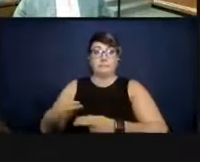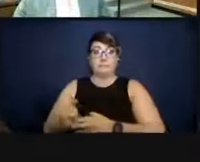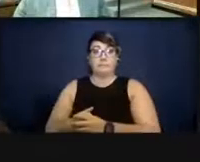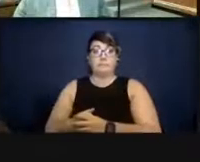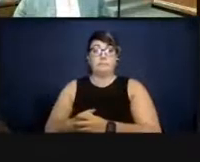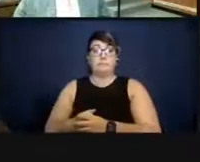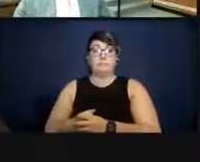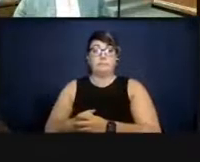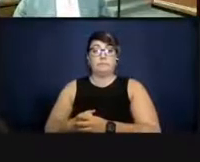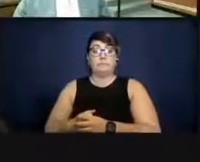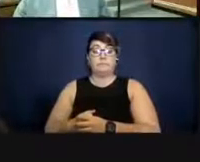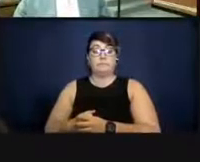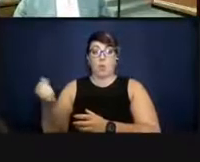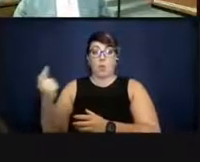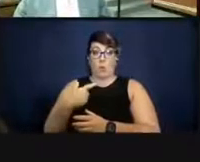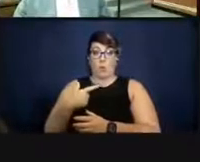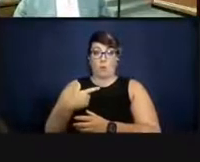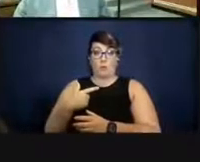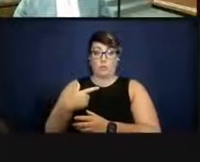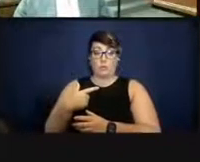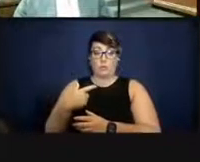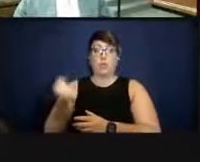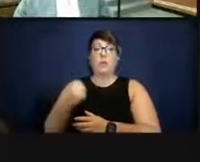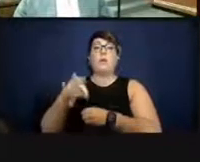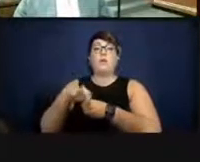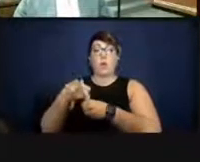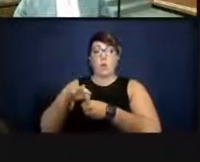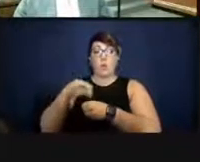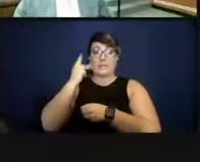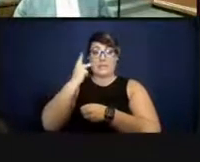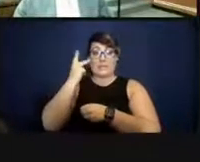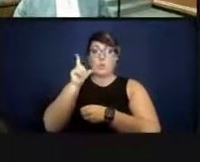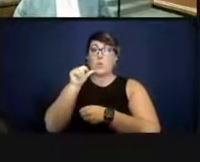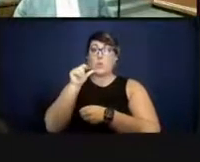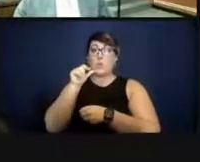na mswada huu